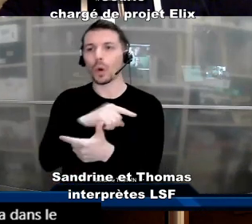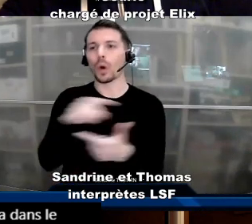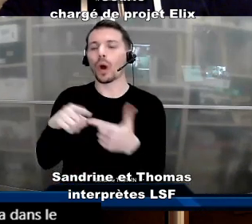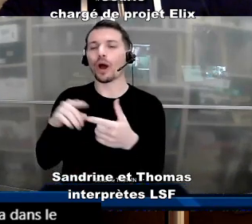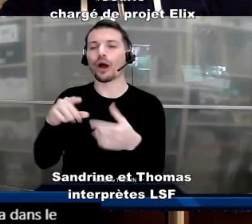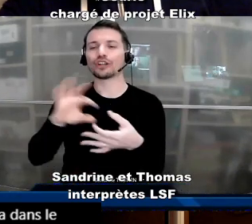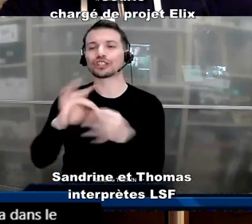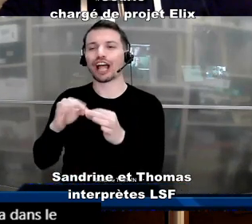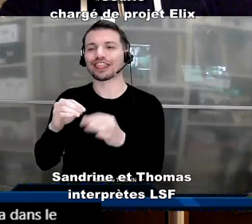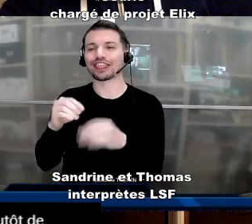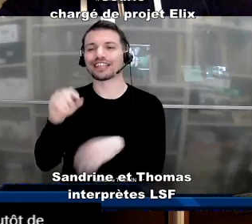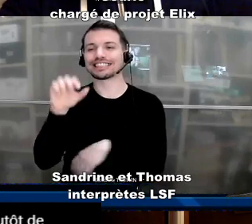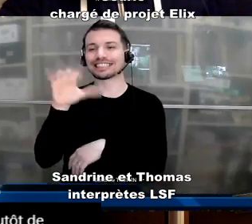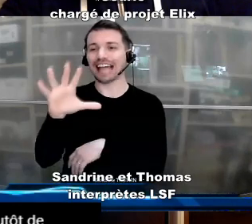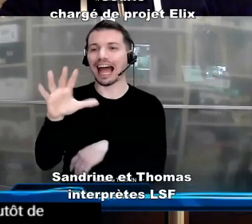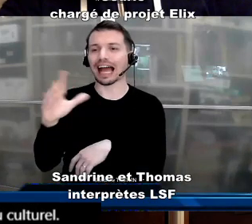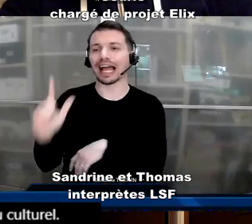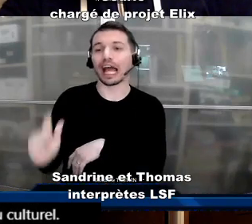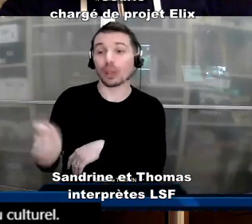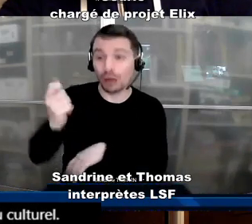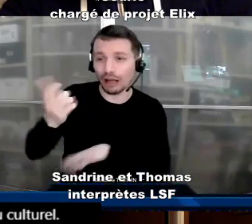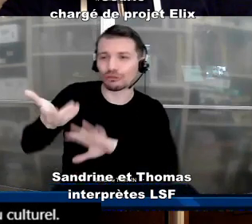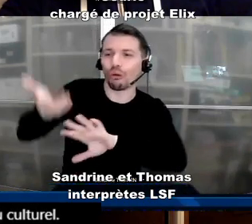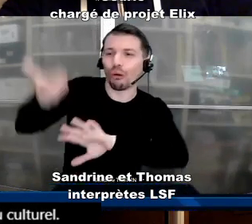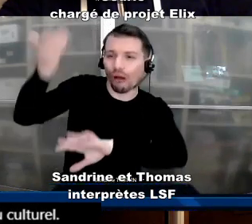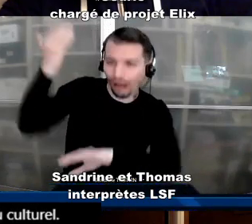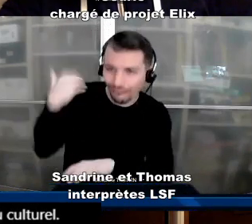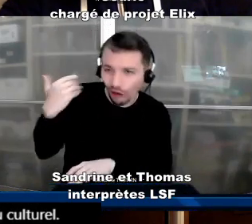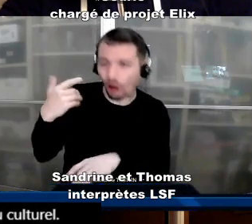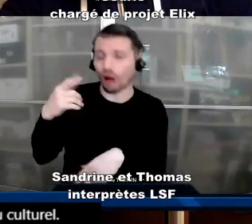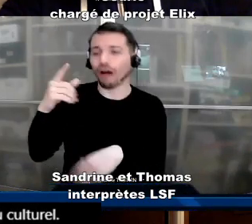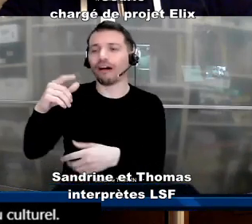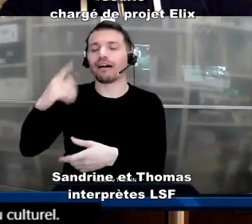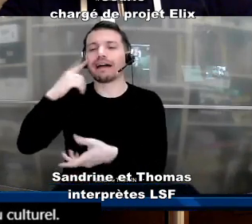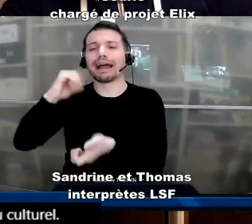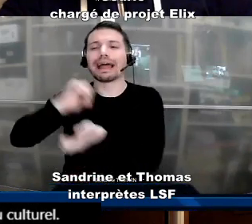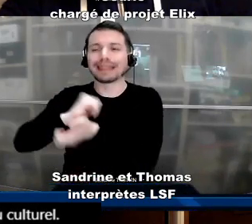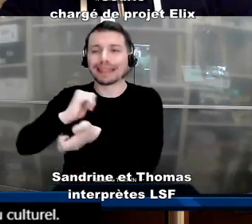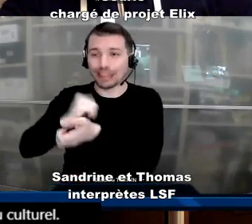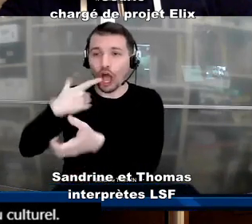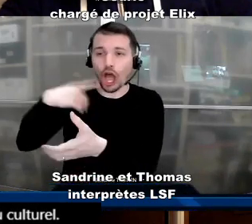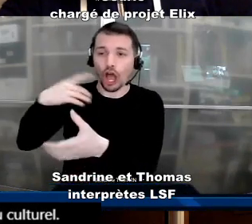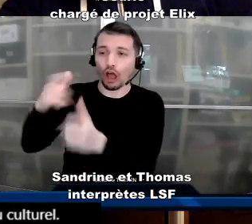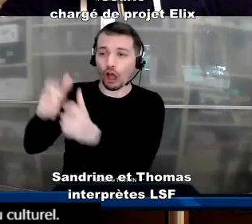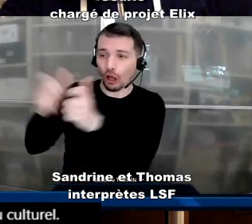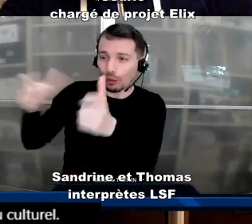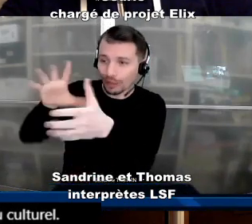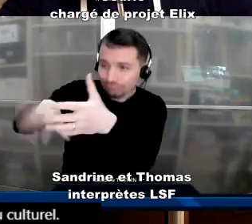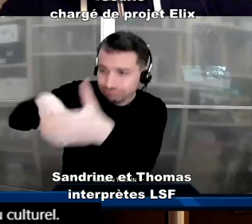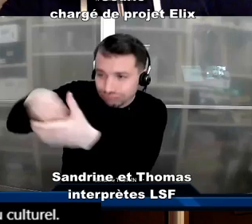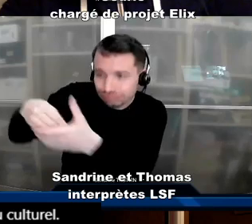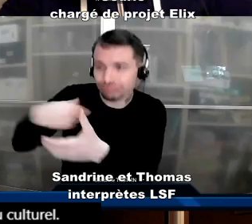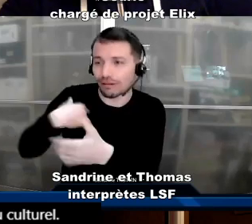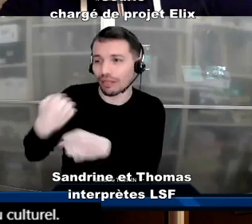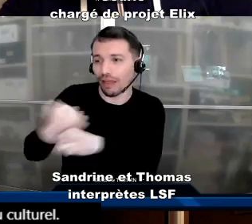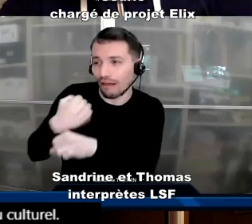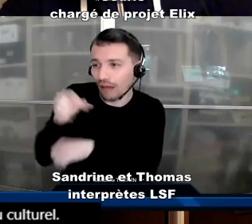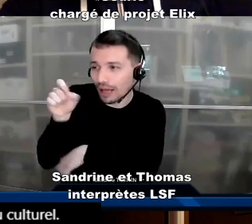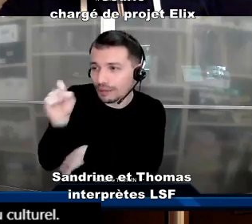Éducation, voilà, dans une vie antérieure. J'ai travaillé pour des éditeurs aussi. Donc, je suis arrivé par ce prisme-là.